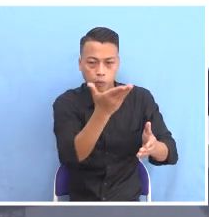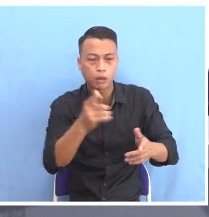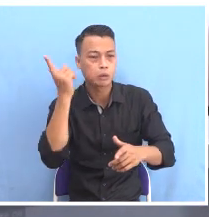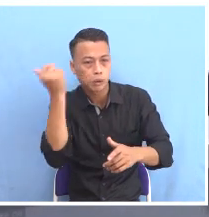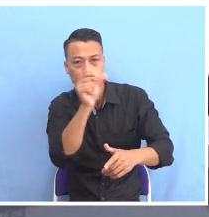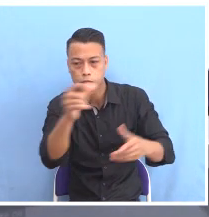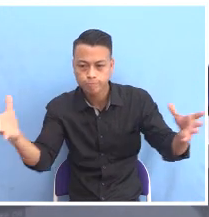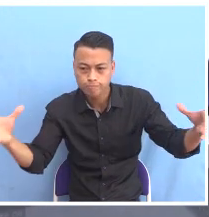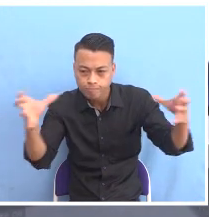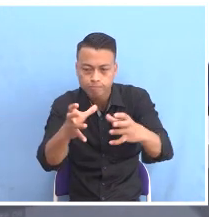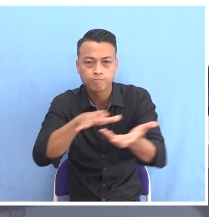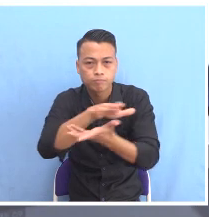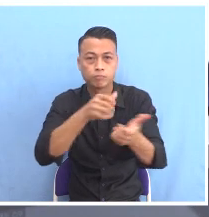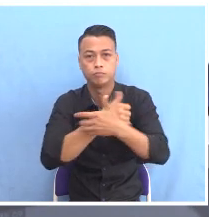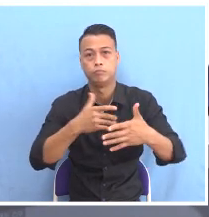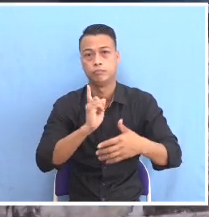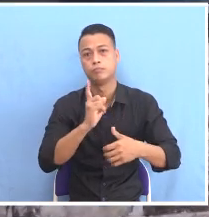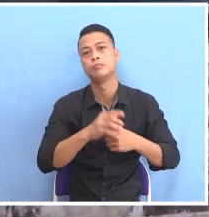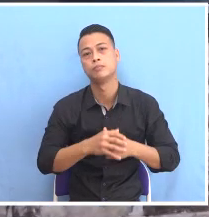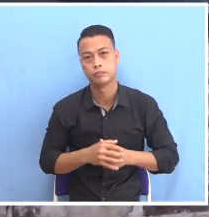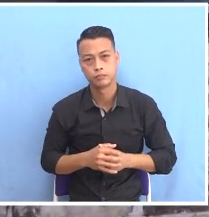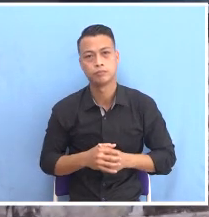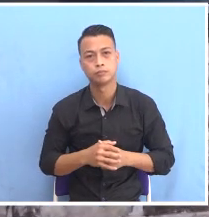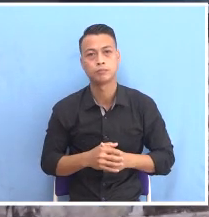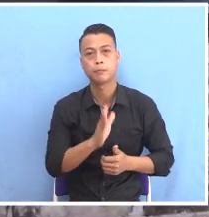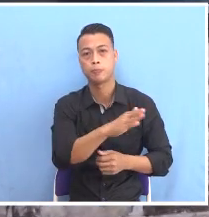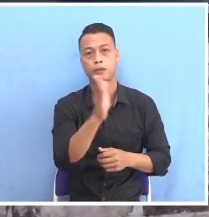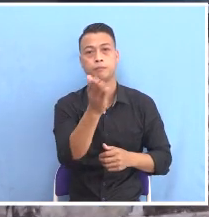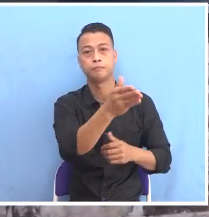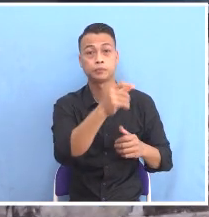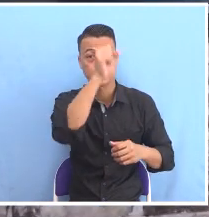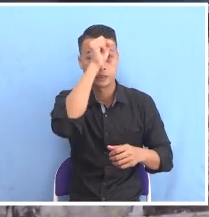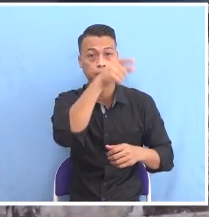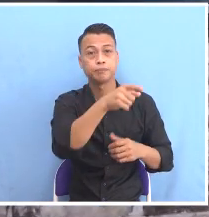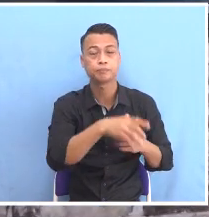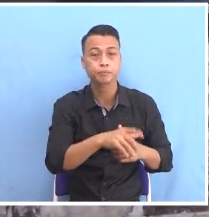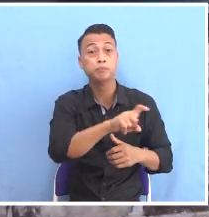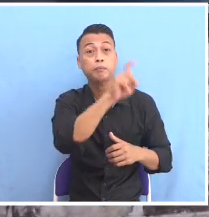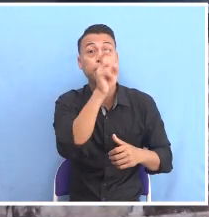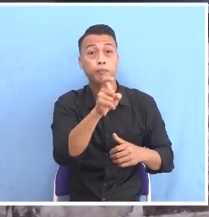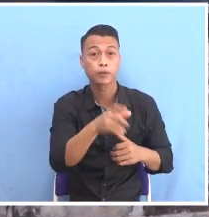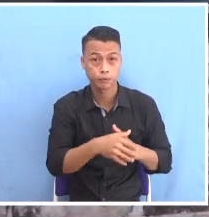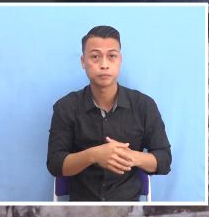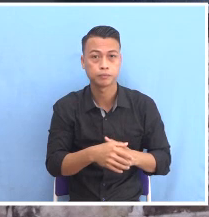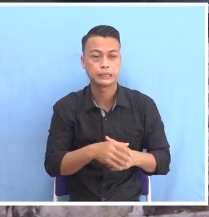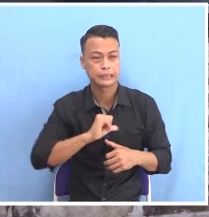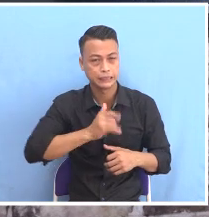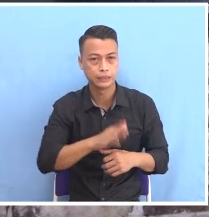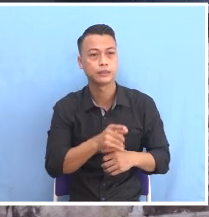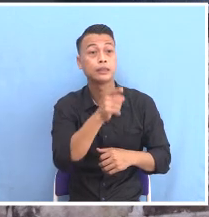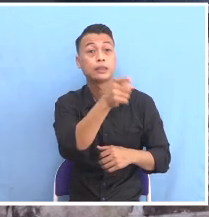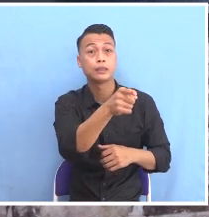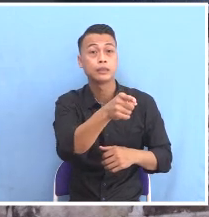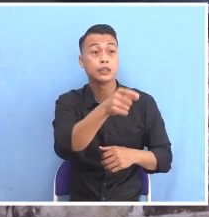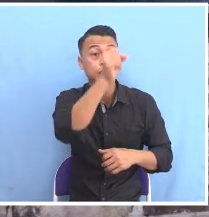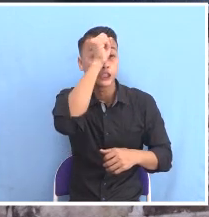မထွက်ဘဲနဲ့ဒါရိုက်ကြည့်ဖို့ဆိုတာတော့ကျွန်တော်ခက်ဟုတ ်အဲ့တော့ဒီမှာလဲဒေါက်တာဆလိုင်းချင်းမျိုးသားတက်ဦးကလည်းရှိနေတော့ကျွန်တော်ဒေါက်တာဆလိုင်းကို